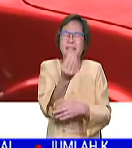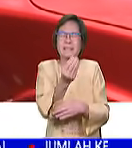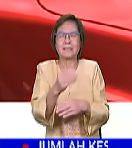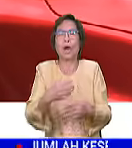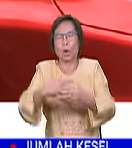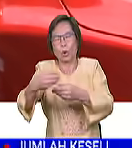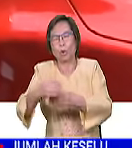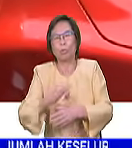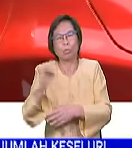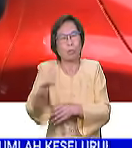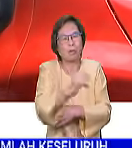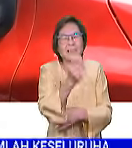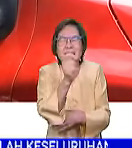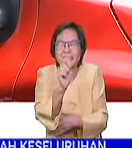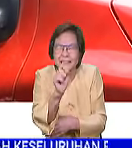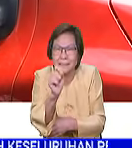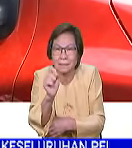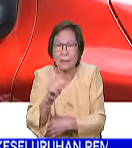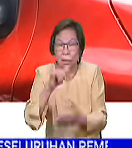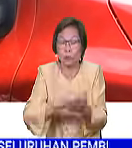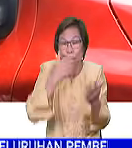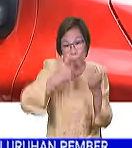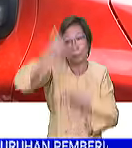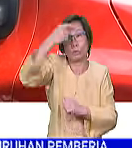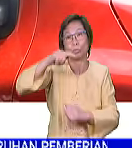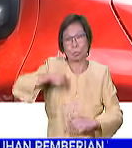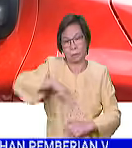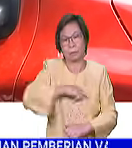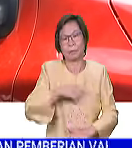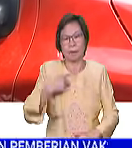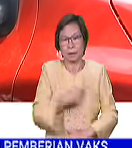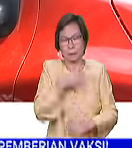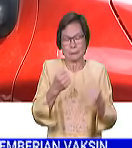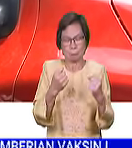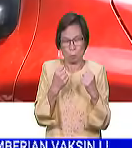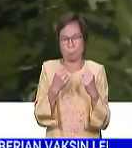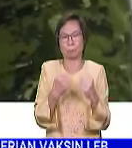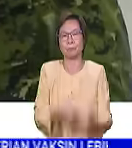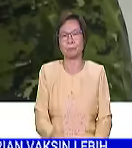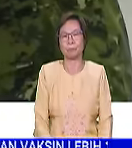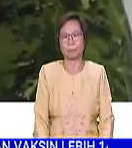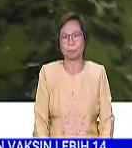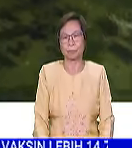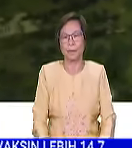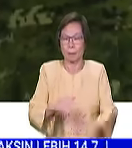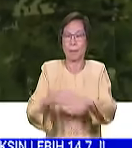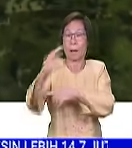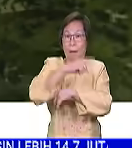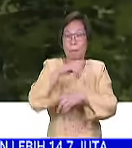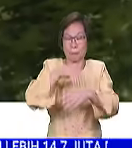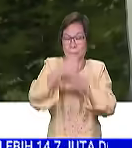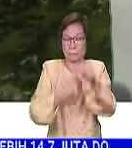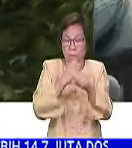lah, yang mana itu lebih baik pada kita. Kita kena bertabahlah pada hari raya pada tahun